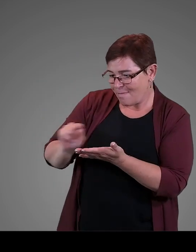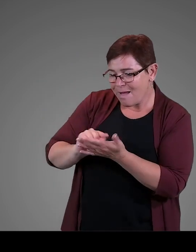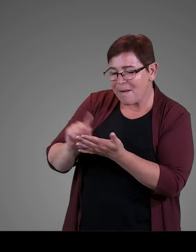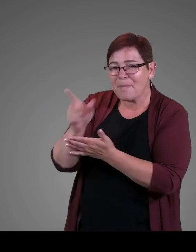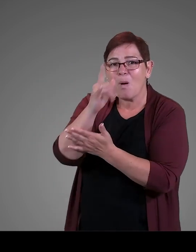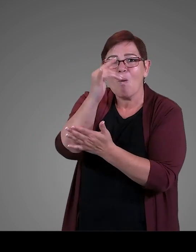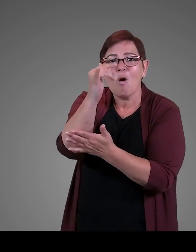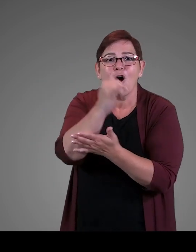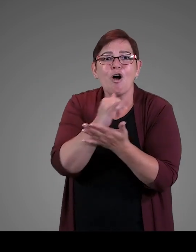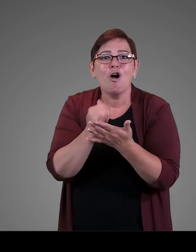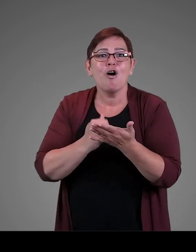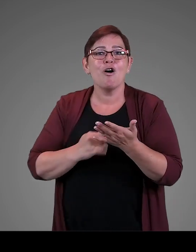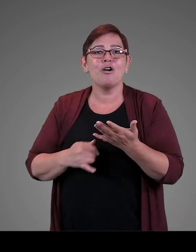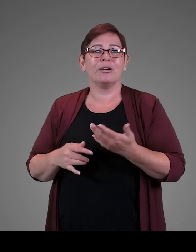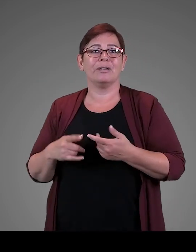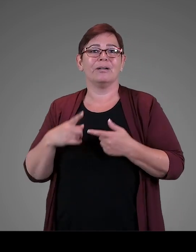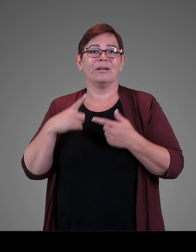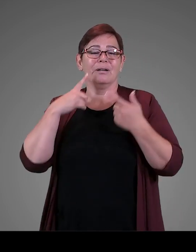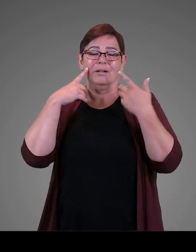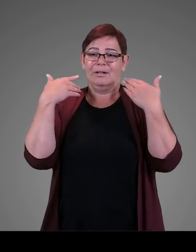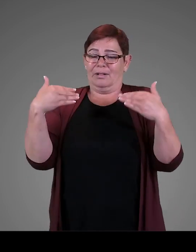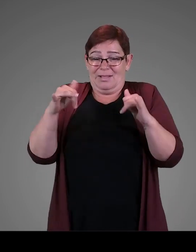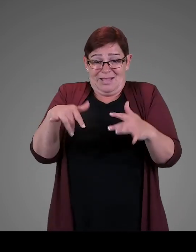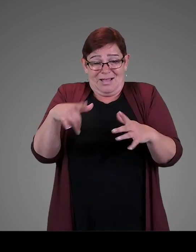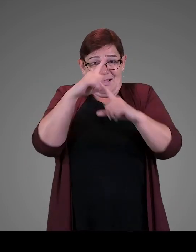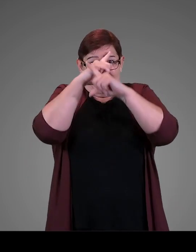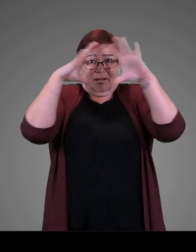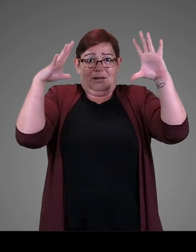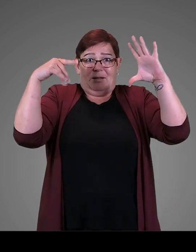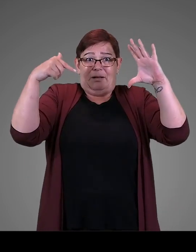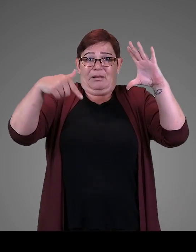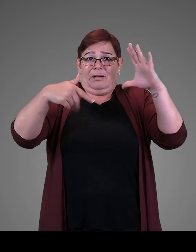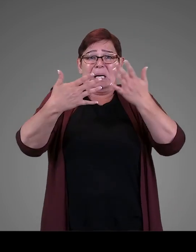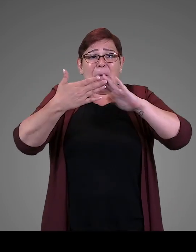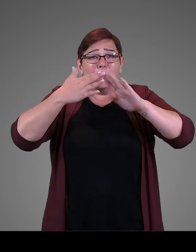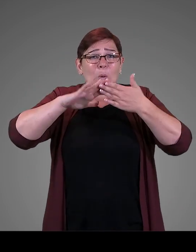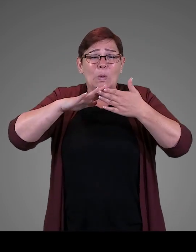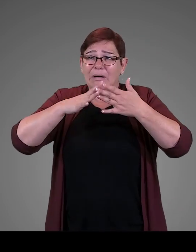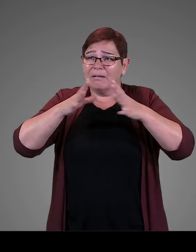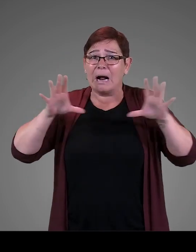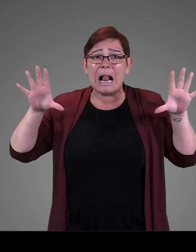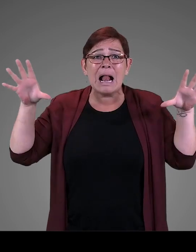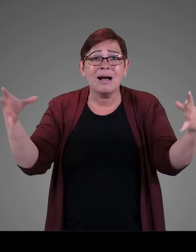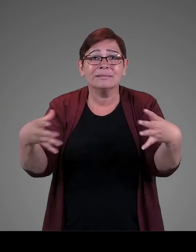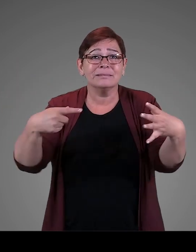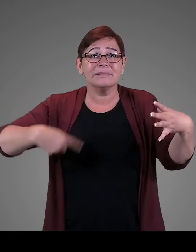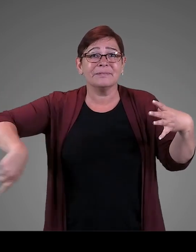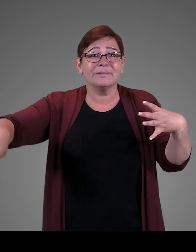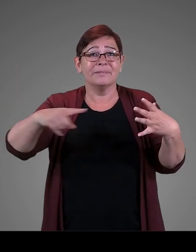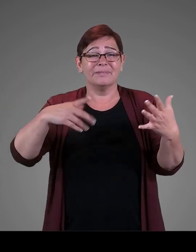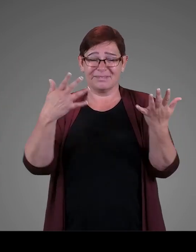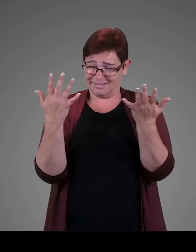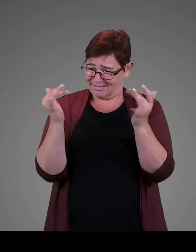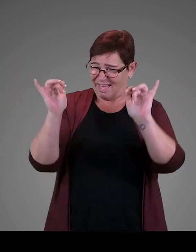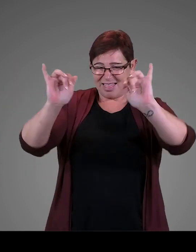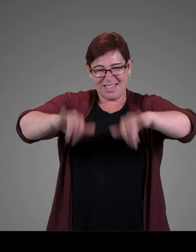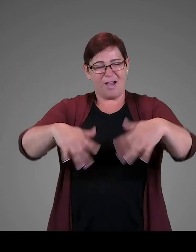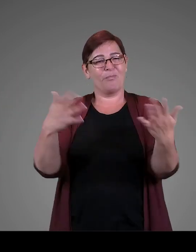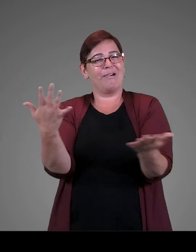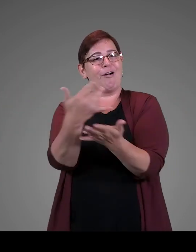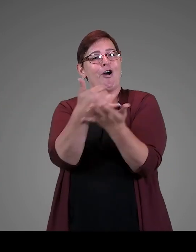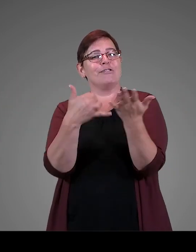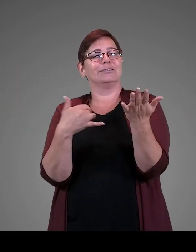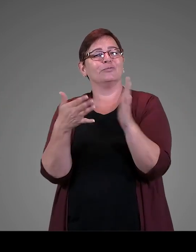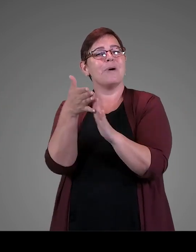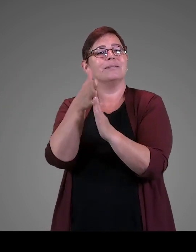l'art, d'écrire sur l'art, de réfléchir. Je pense que l'idée, la communauté du collectif, c'est ça